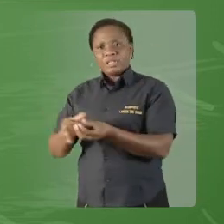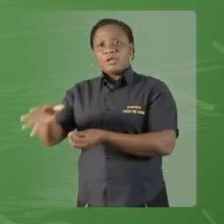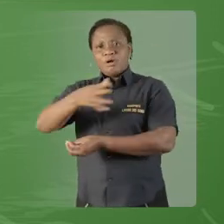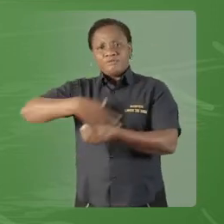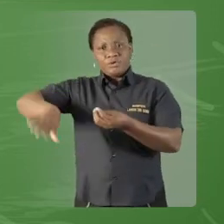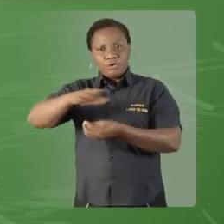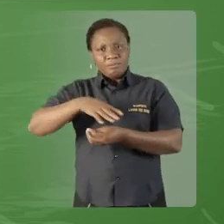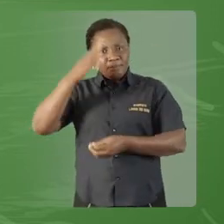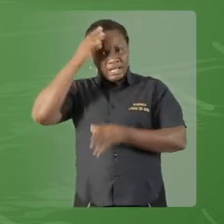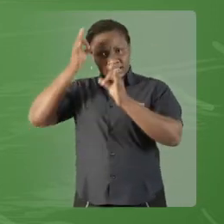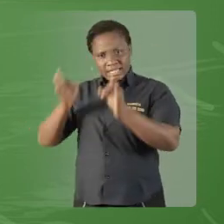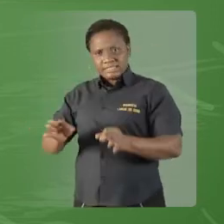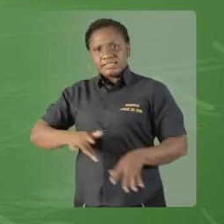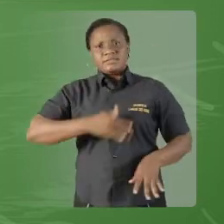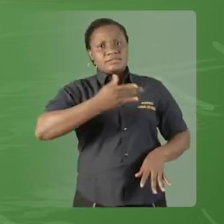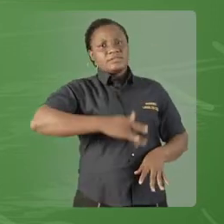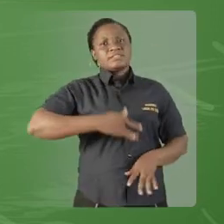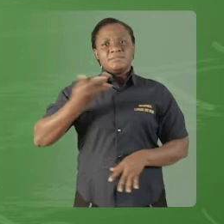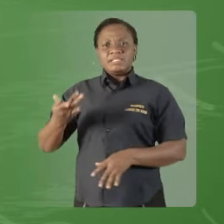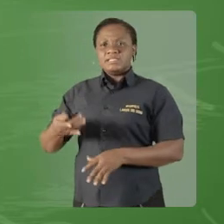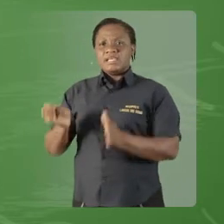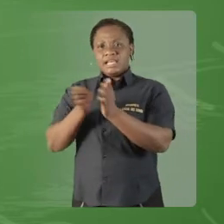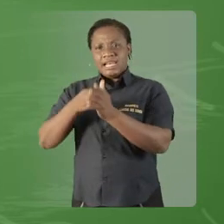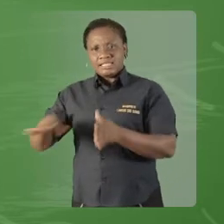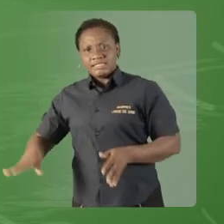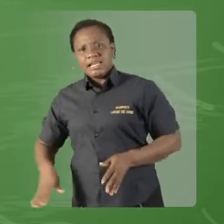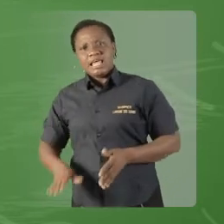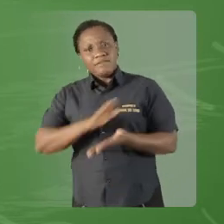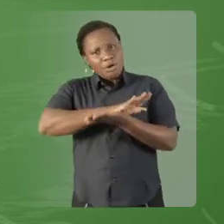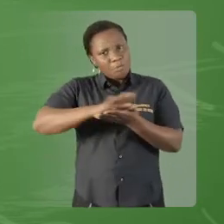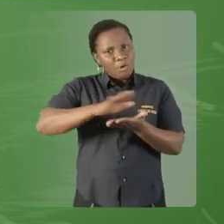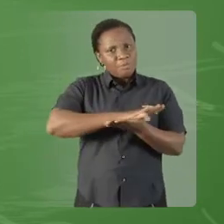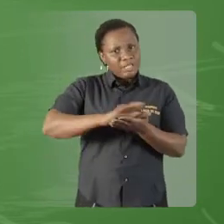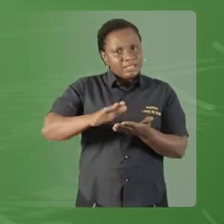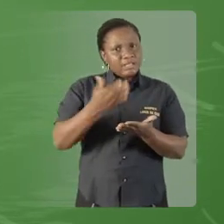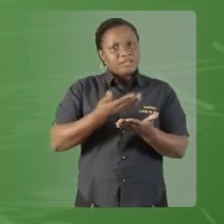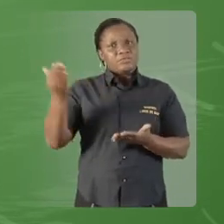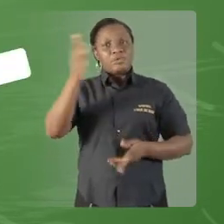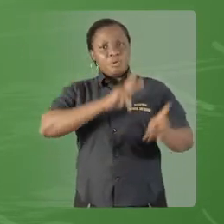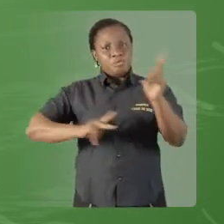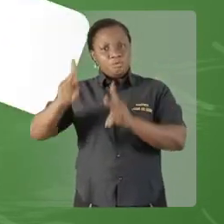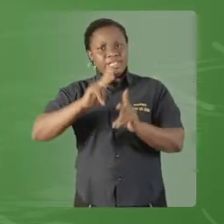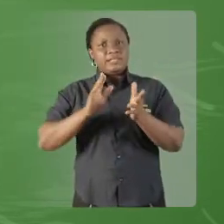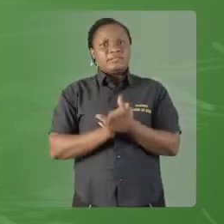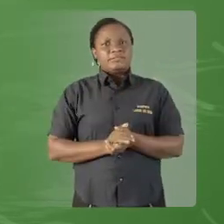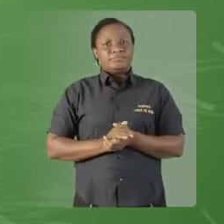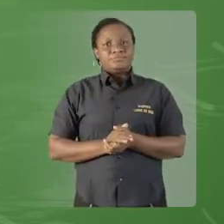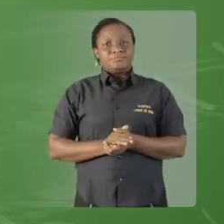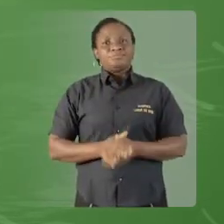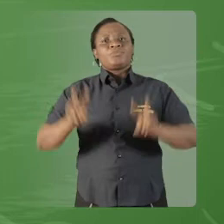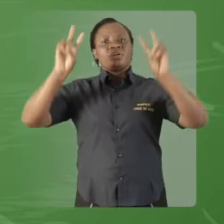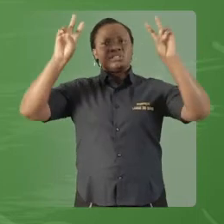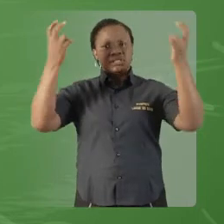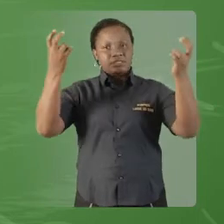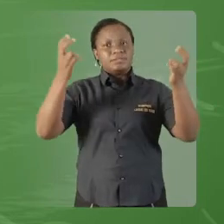environnement décide de sensibiliser les élèves à l'entretien des biens publics. D'où le titre de